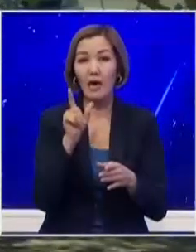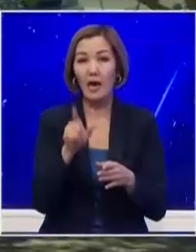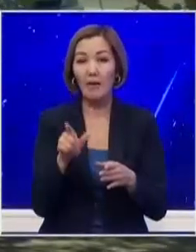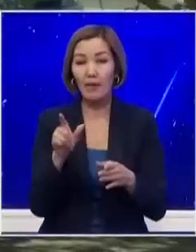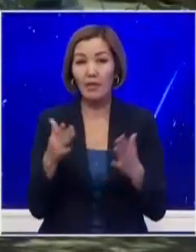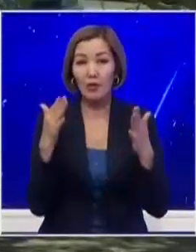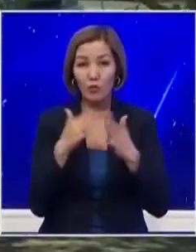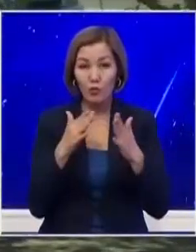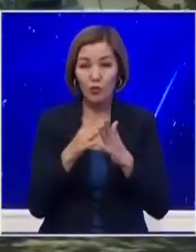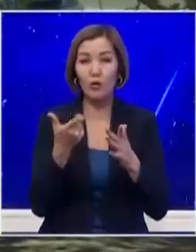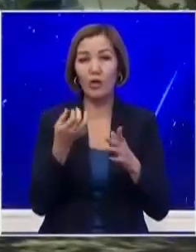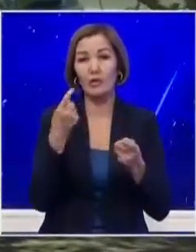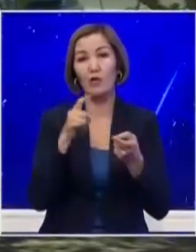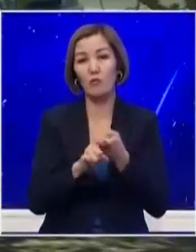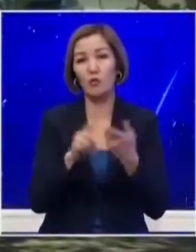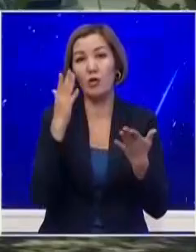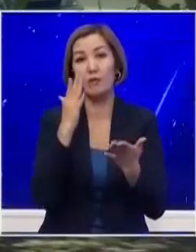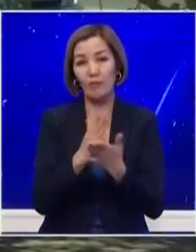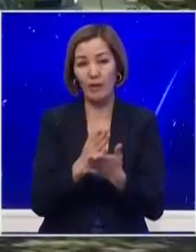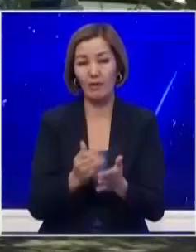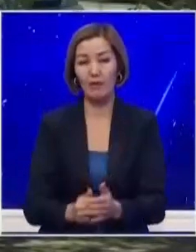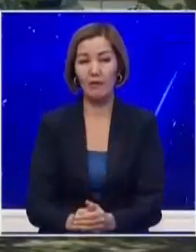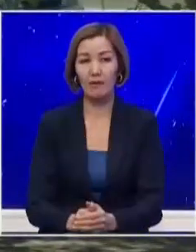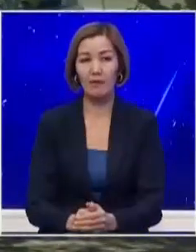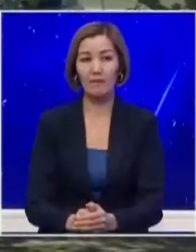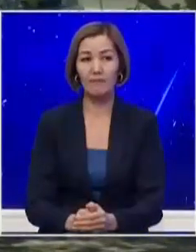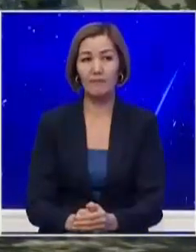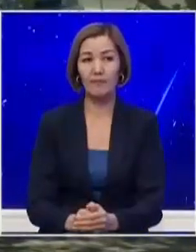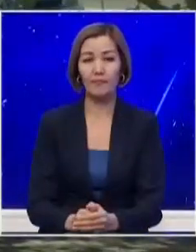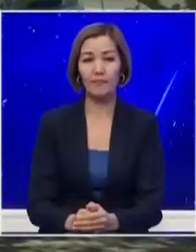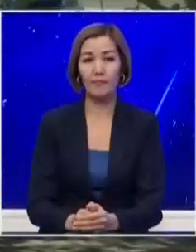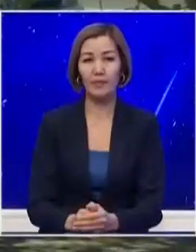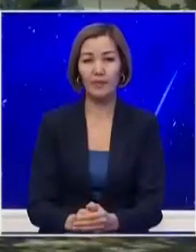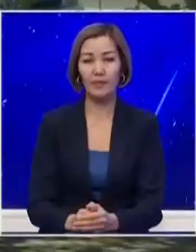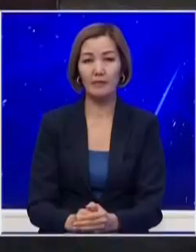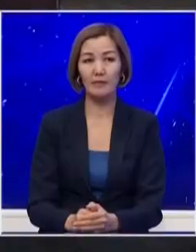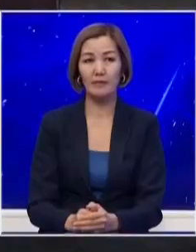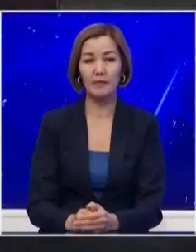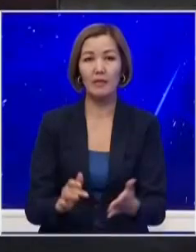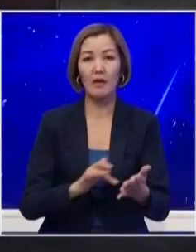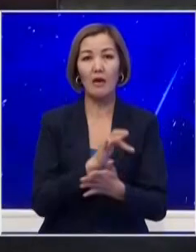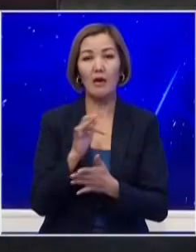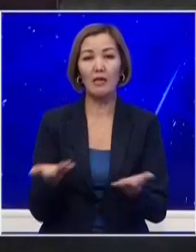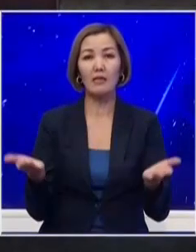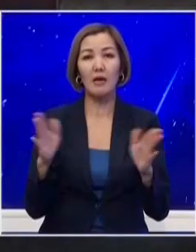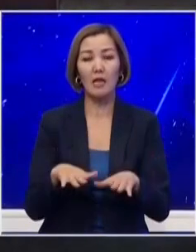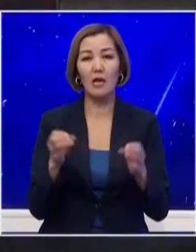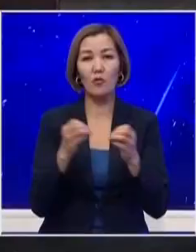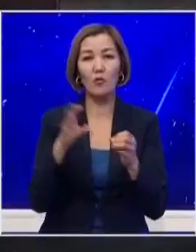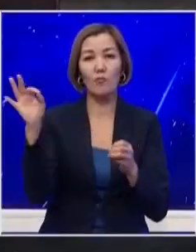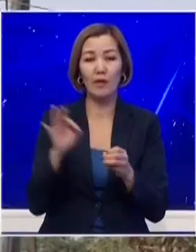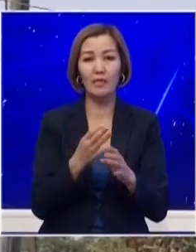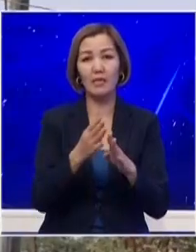қамтылған. Оның ішінде 31 мың абонент газ желісіне қосылған. қаланың қалған 10% кезек